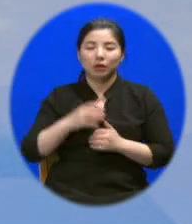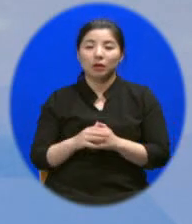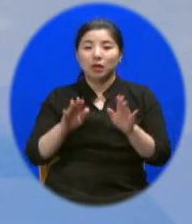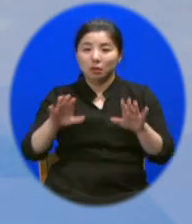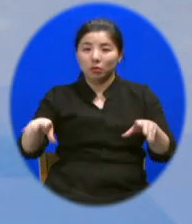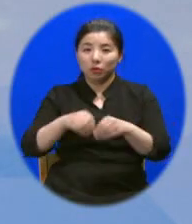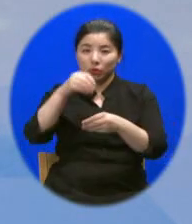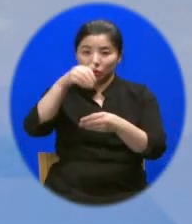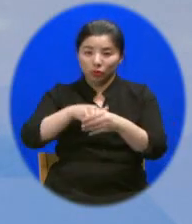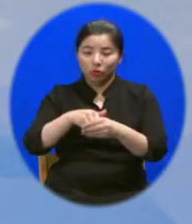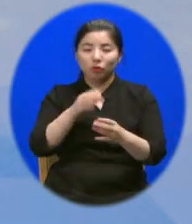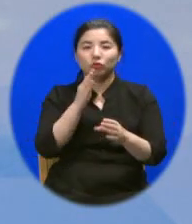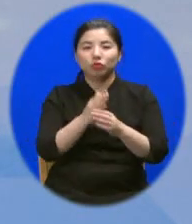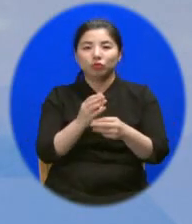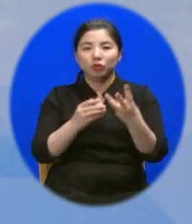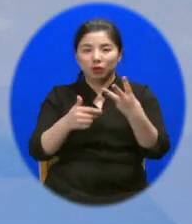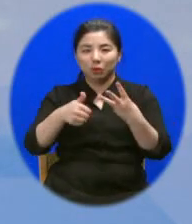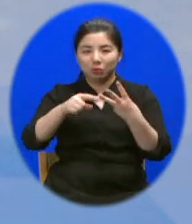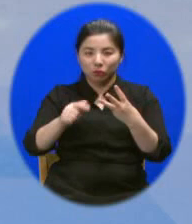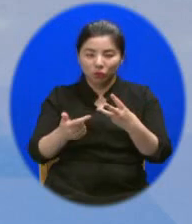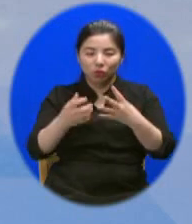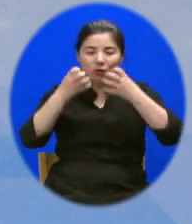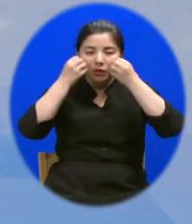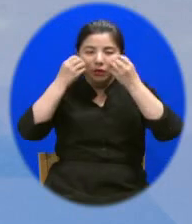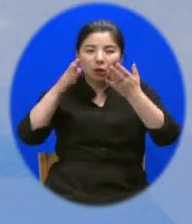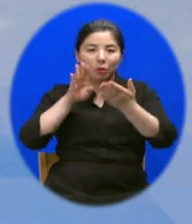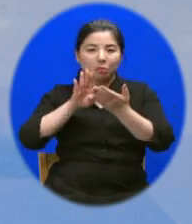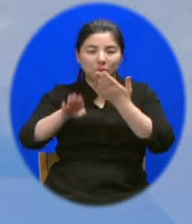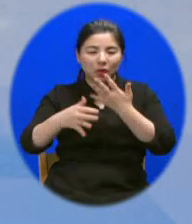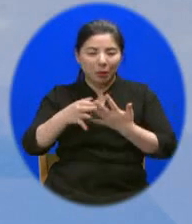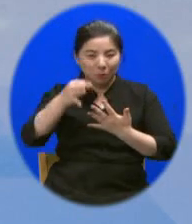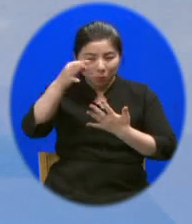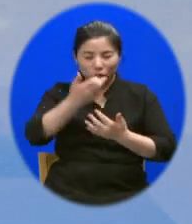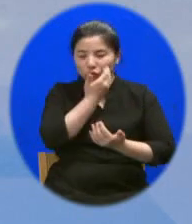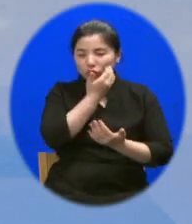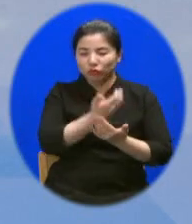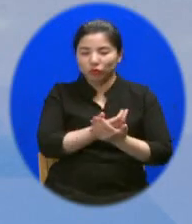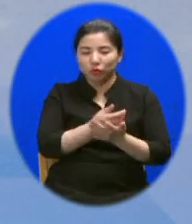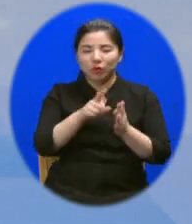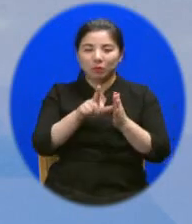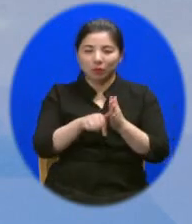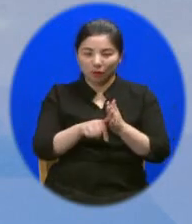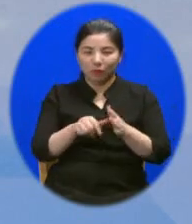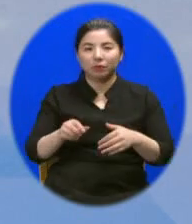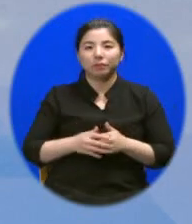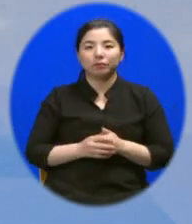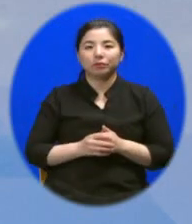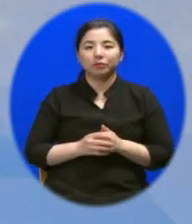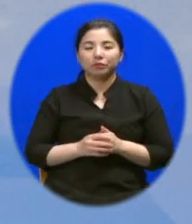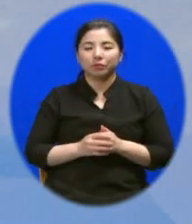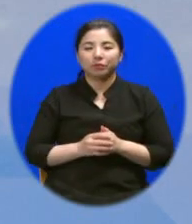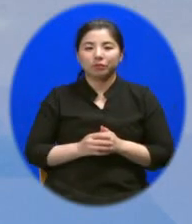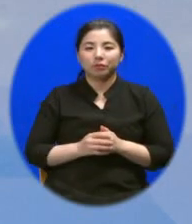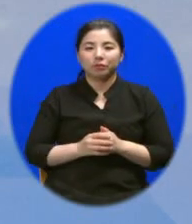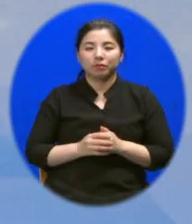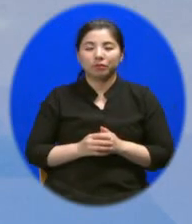총선 우리 중부 3군의 새로운 미래를 선택하는 중요한 순간이 아닐 수 없습니다